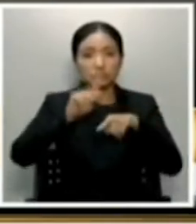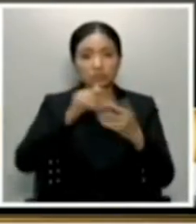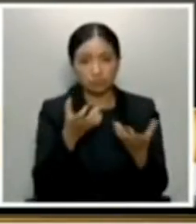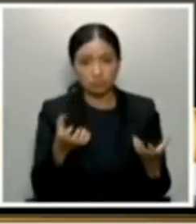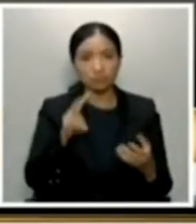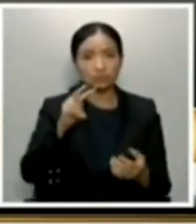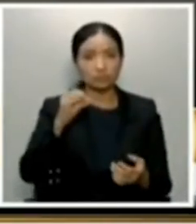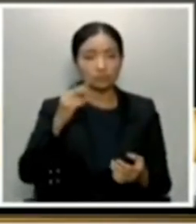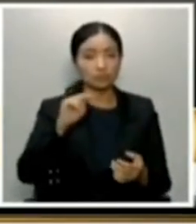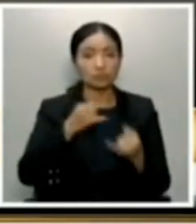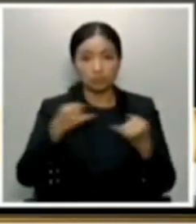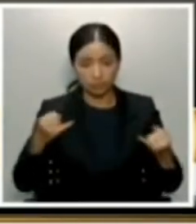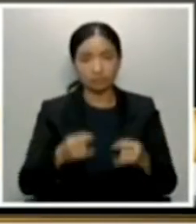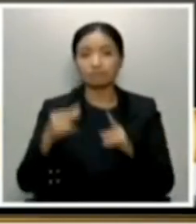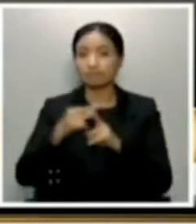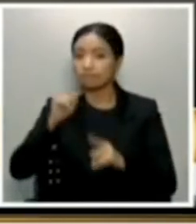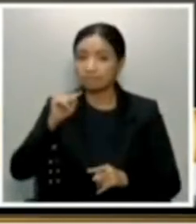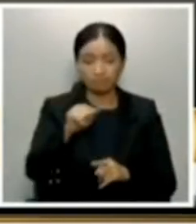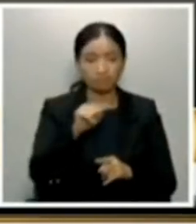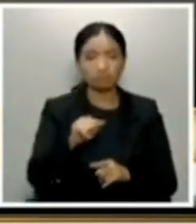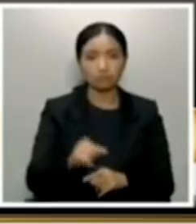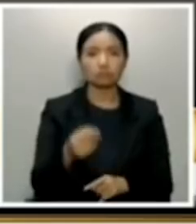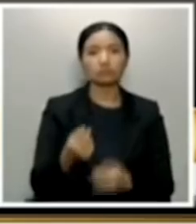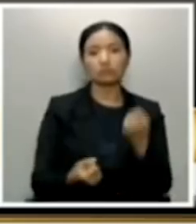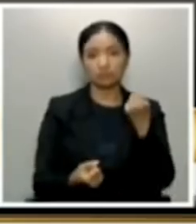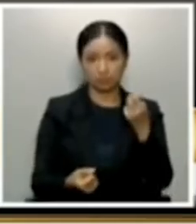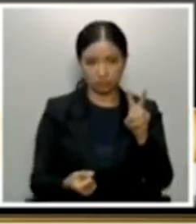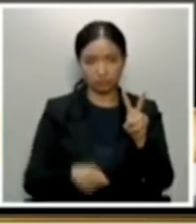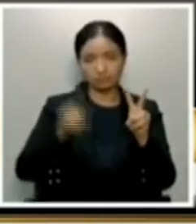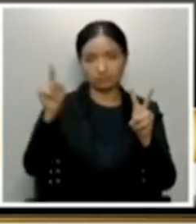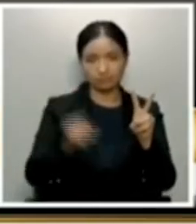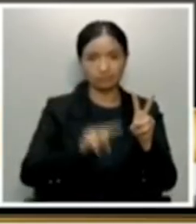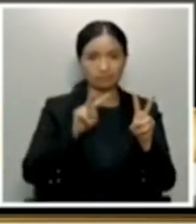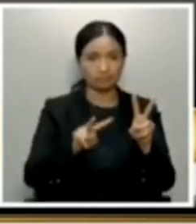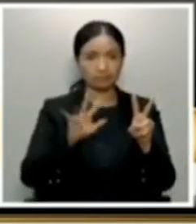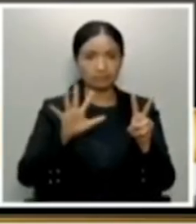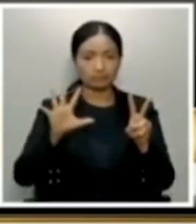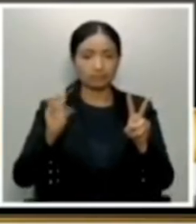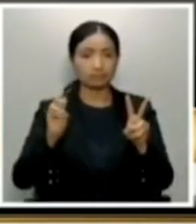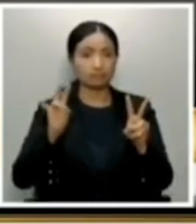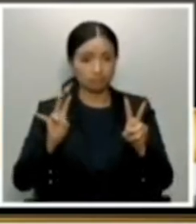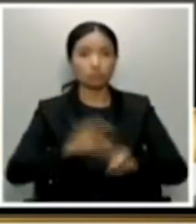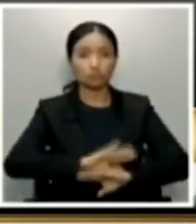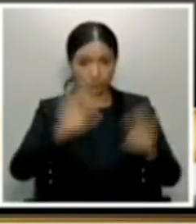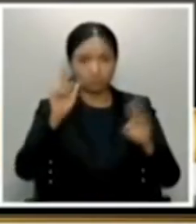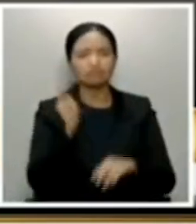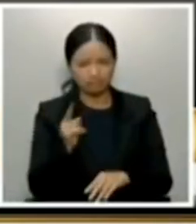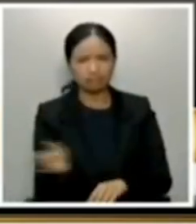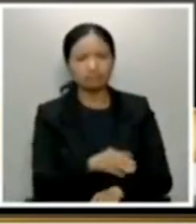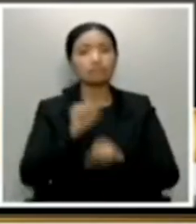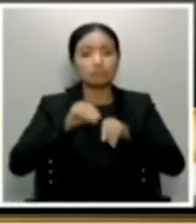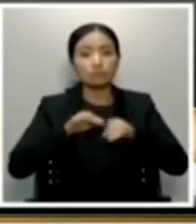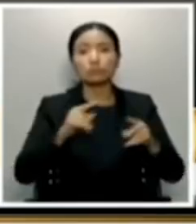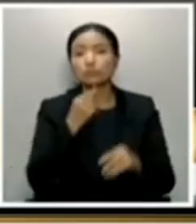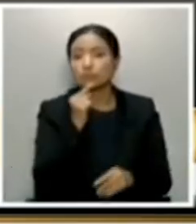ท่านยกเลิกคำสั่งประกาศคำสั่งคสช.ที่12ทับ2557ก็จริงประกาศนี้บอกว่